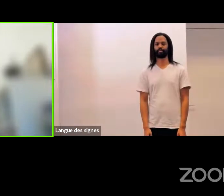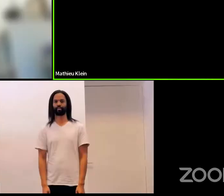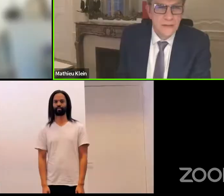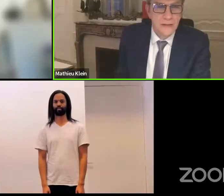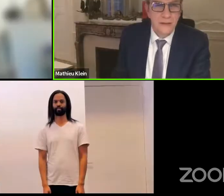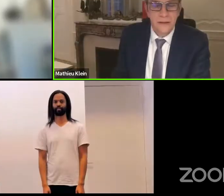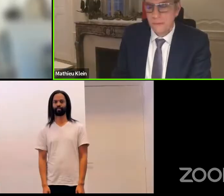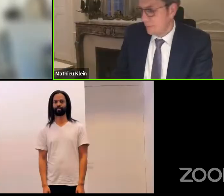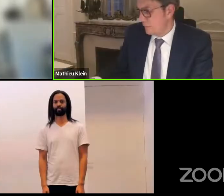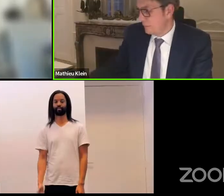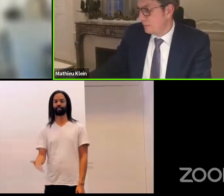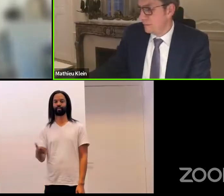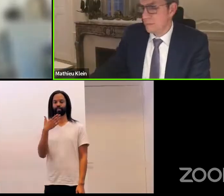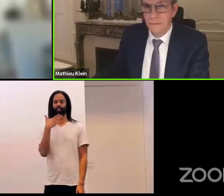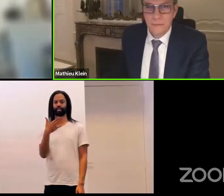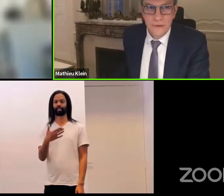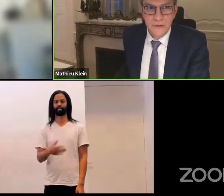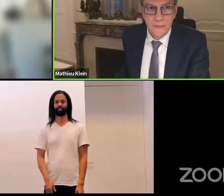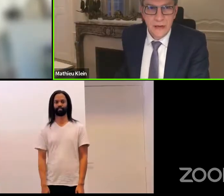Merci.